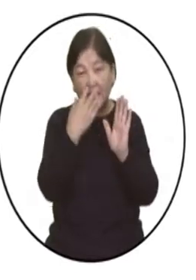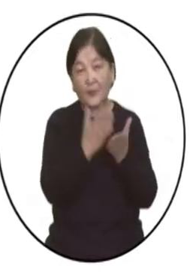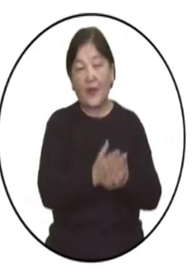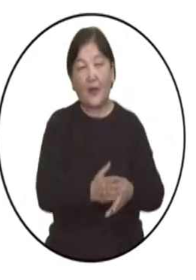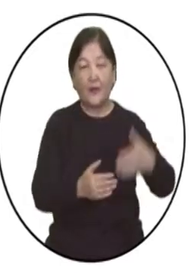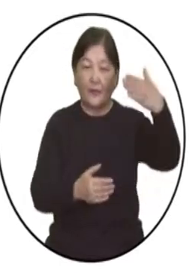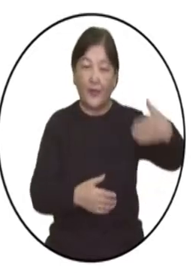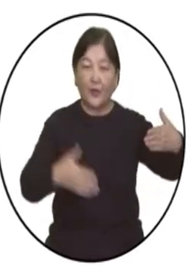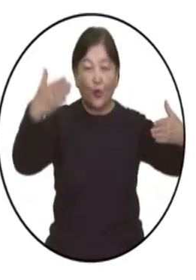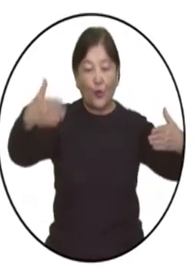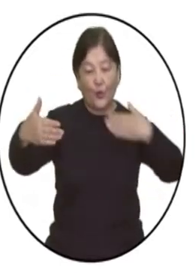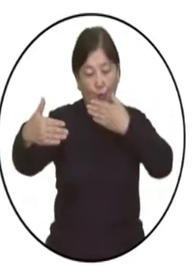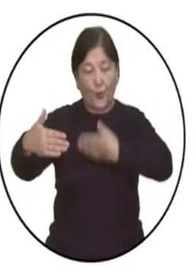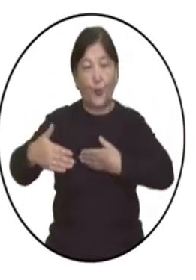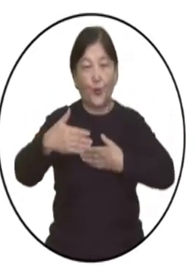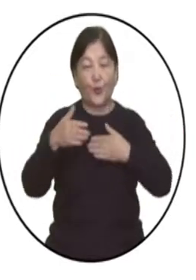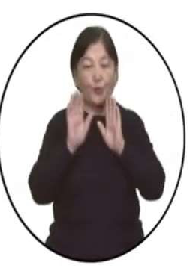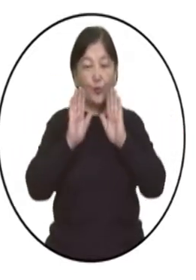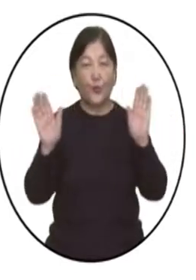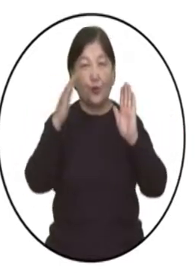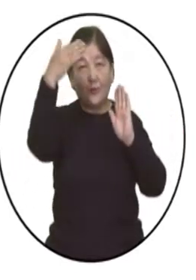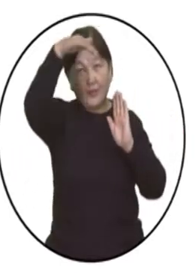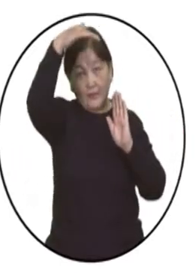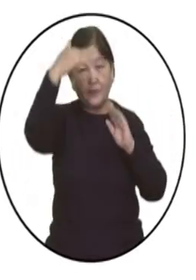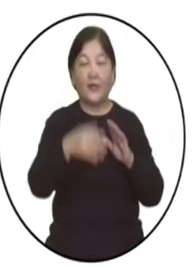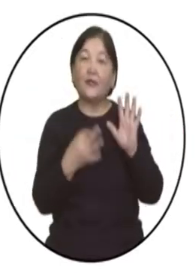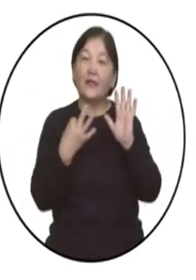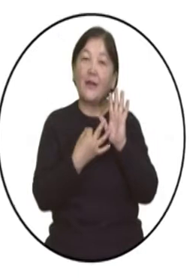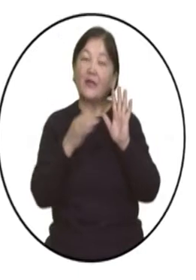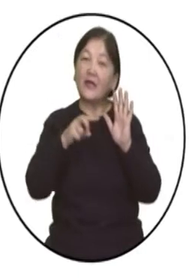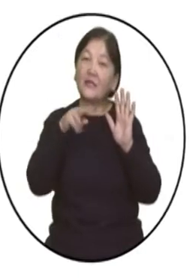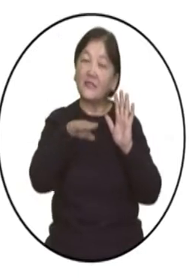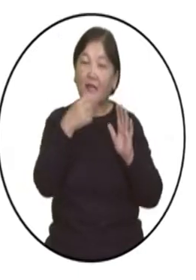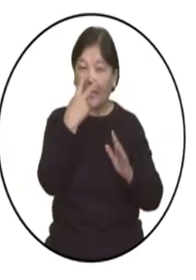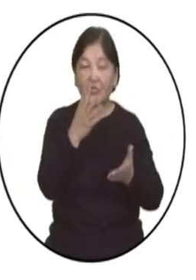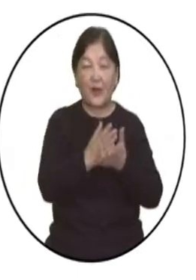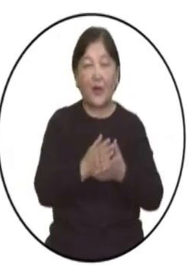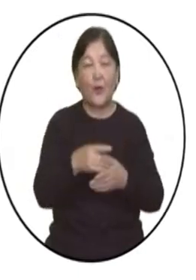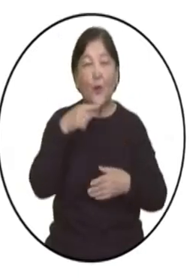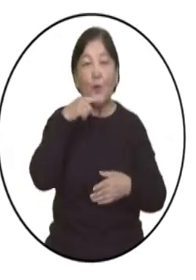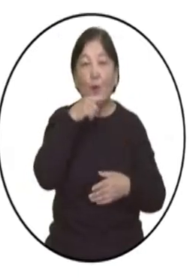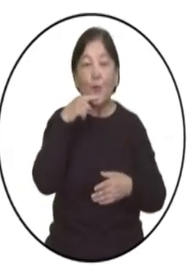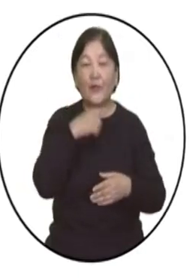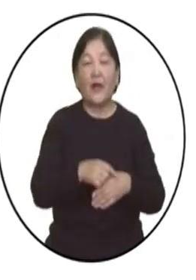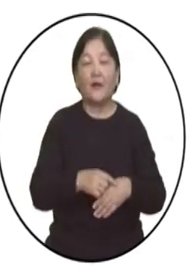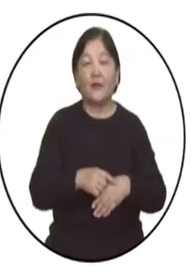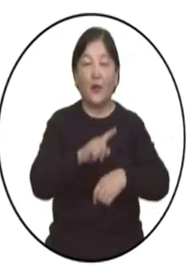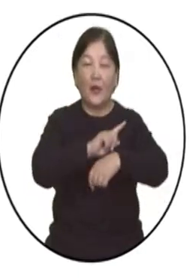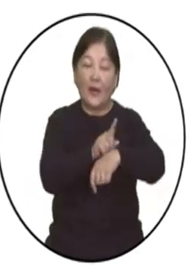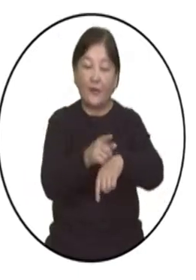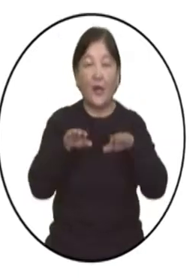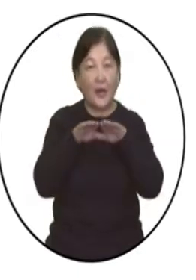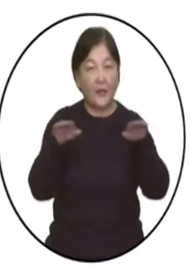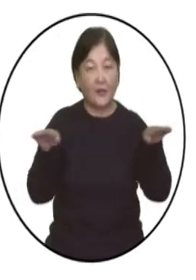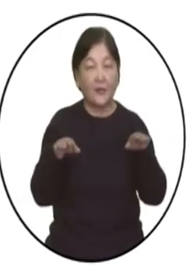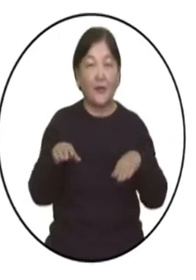энд цагийн зүүний эсрэг чиглэлээр за улаан хавтгаагаар дүрслэсэн хэсгийн